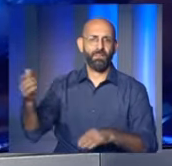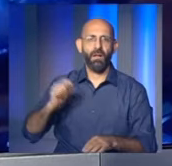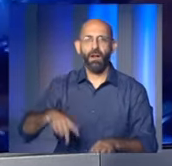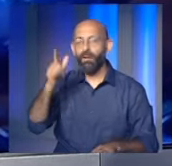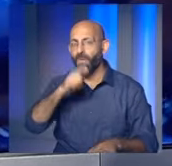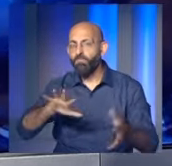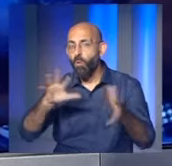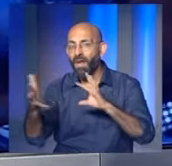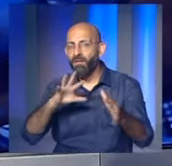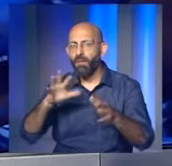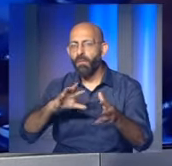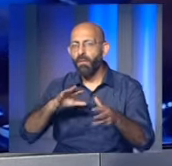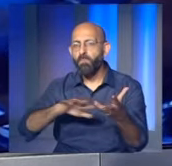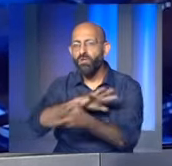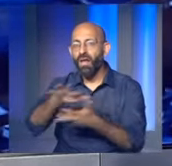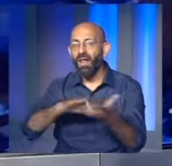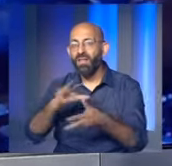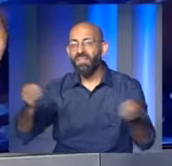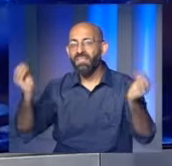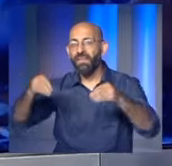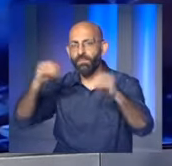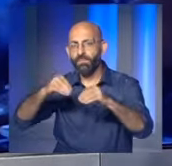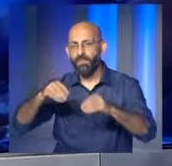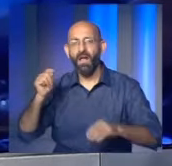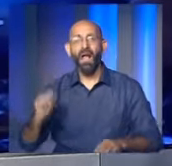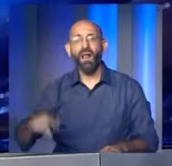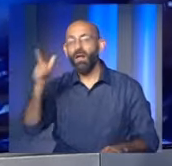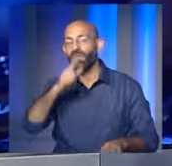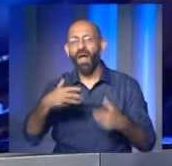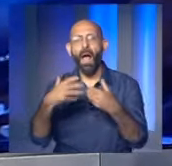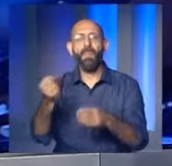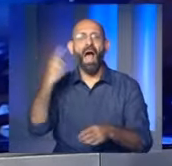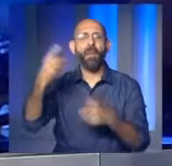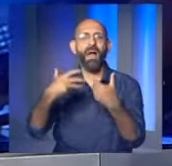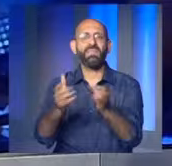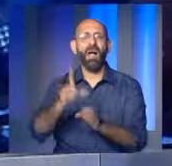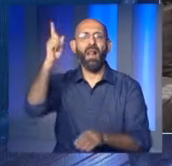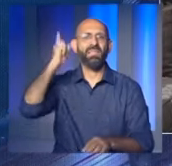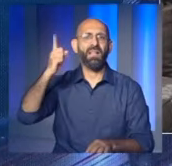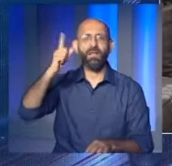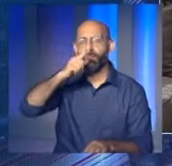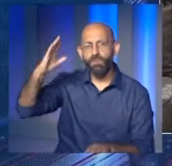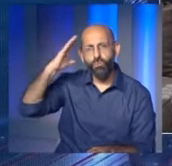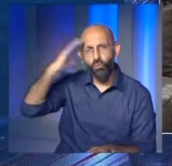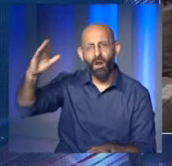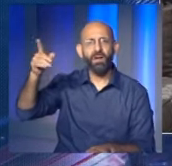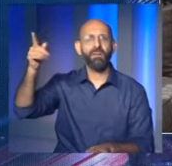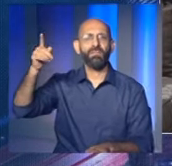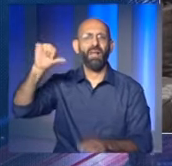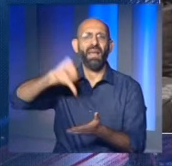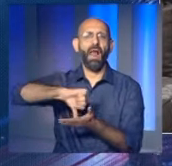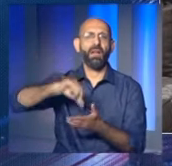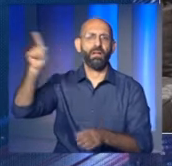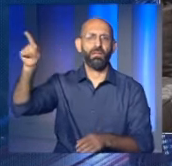السياسية والأمنية في جبهتي غزة ولبنان والحلول المطروحة والاحتمالات القائمة حول تطور الأحداث، مشيرة إلى أن نصر